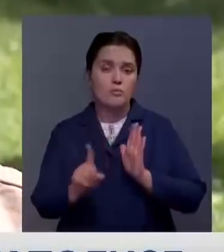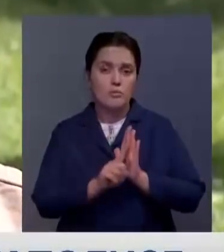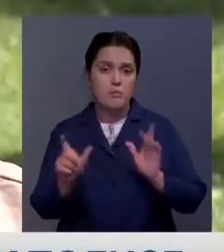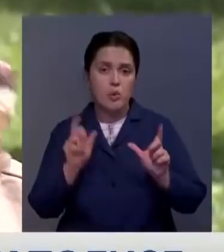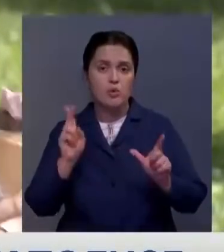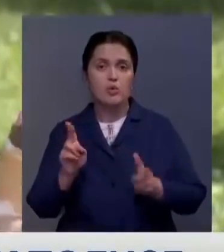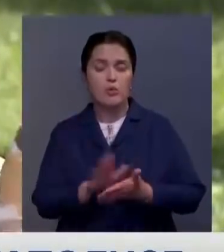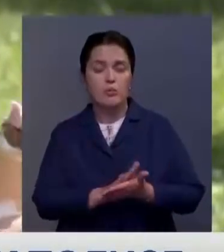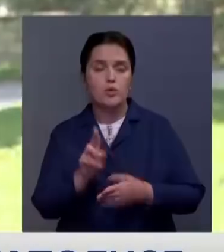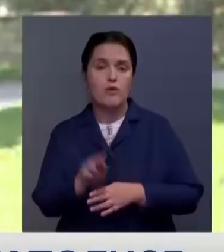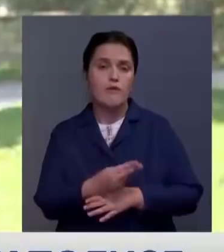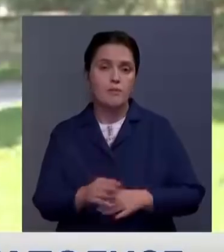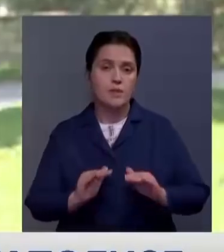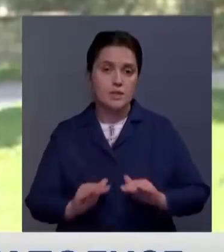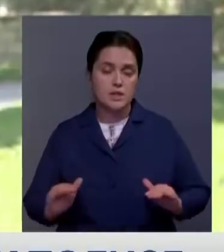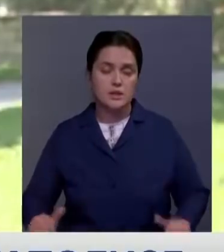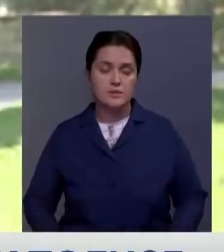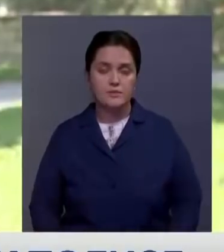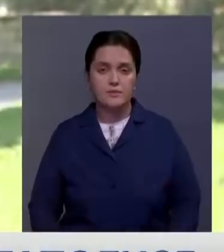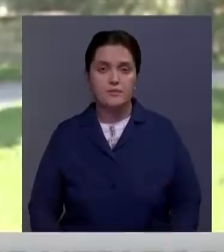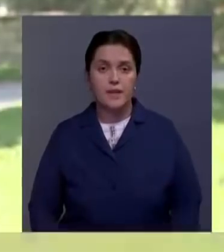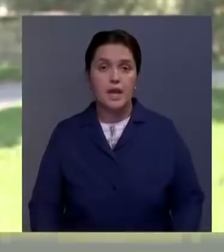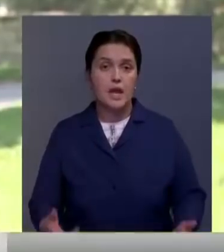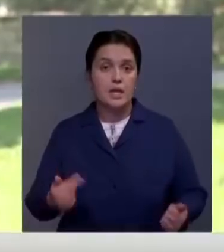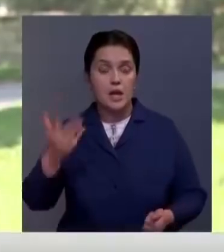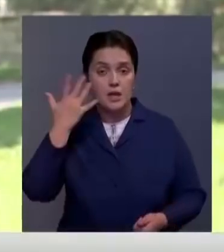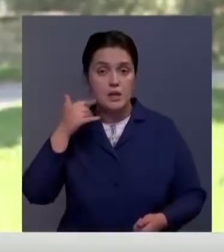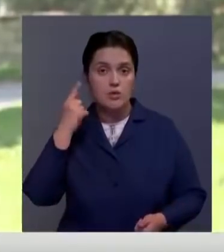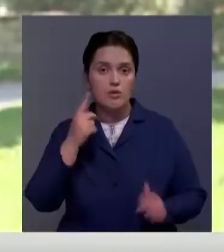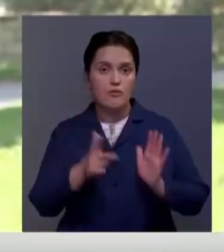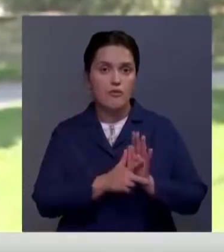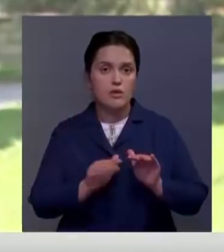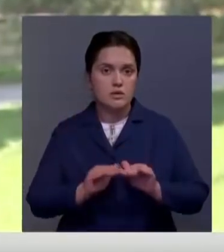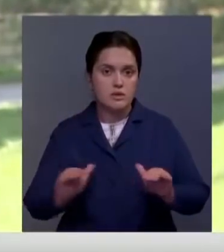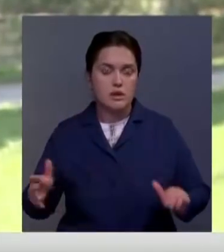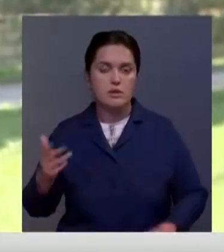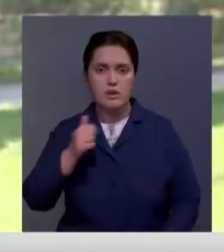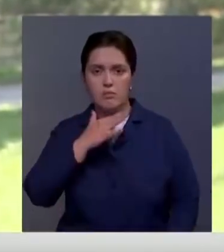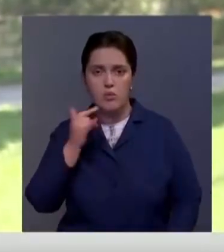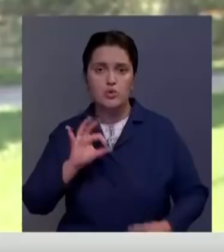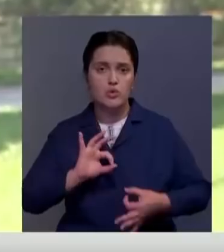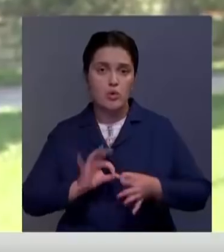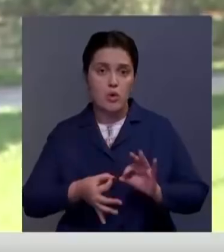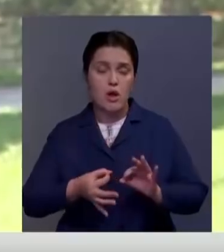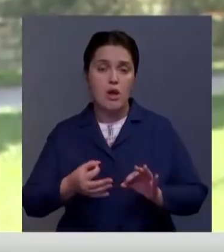и даже воспитания детей. Конечно, когда слышишь со стороны, что 8 детей, кажется, что это много, и это так сложно. На самом деле,